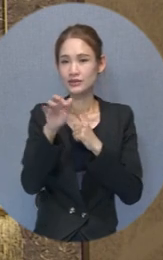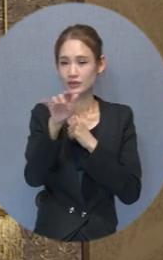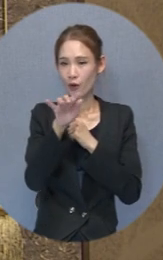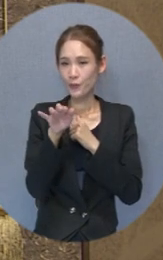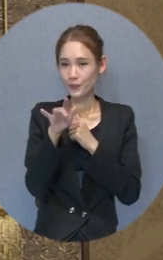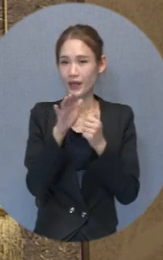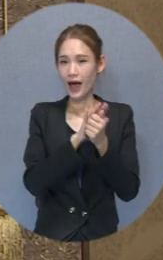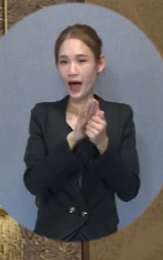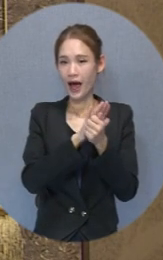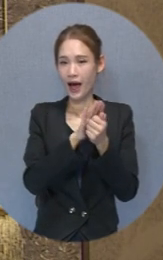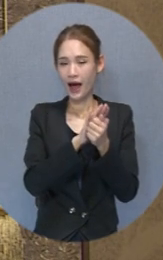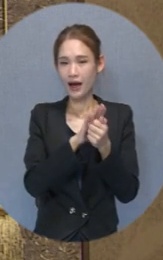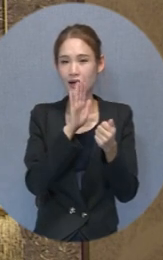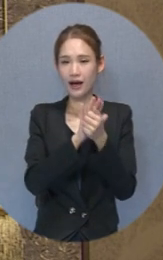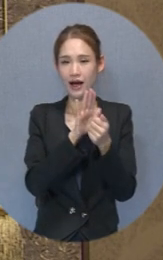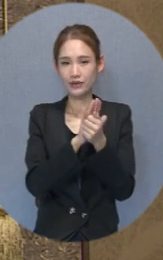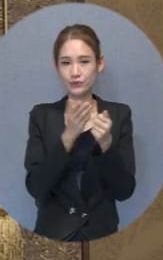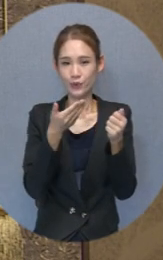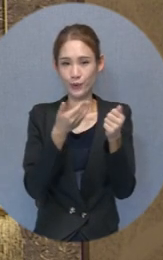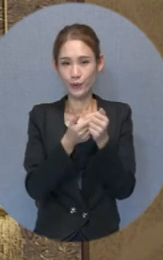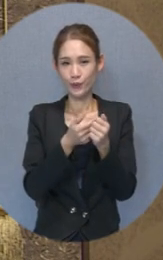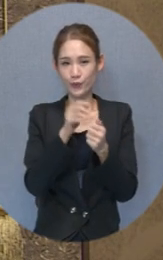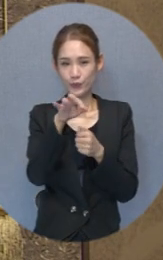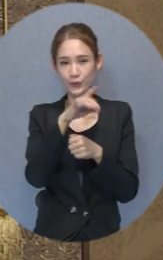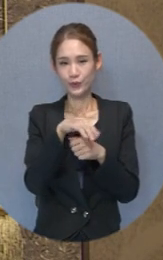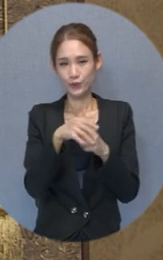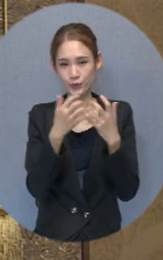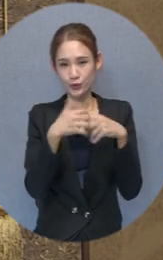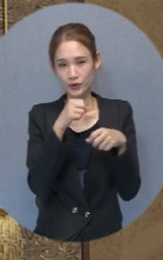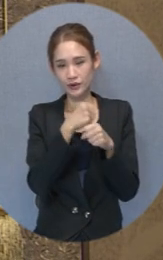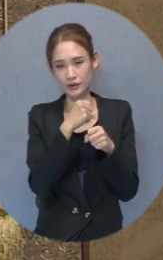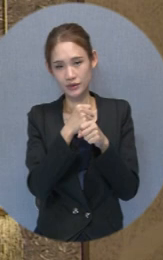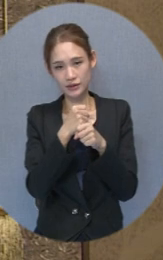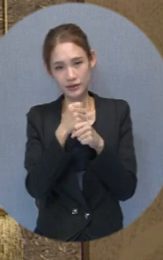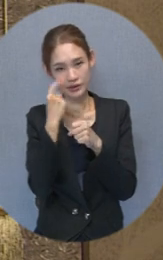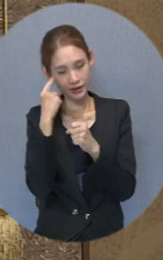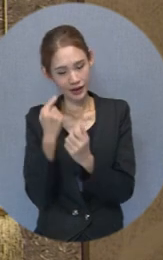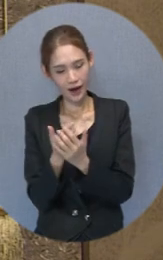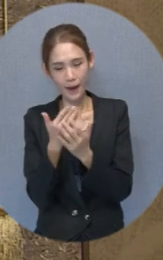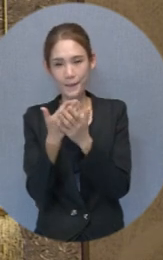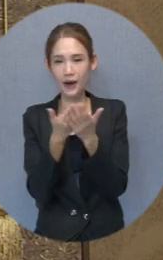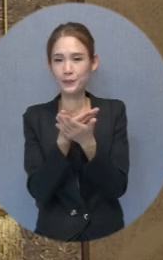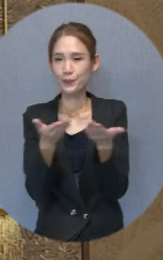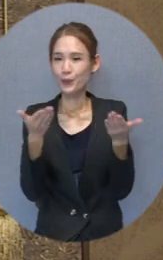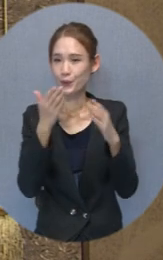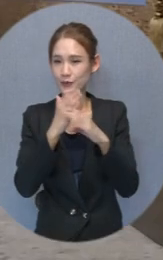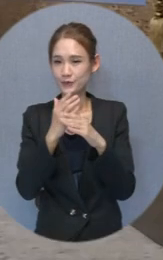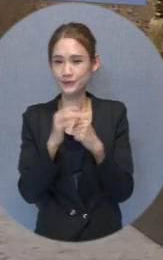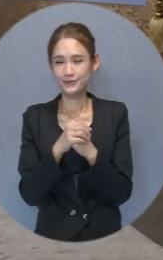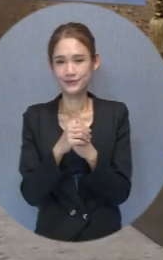점자 학습을 도와주는 점자 촉각 놀이 교구제를 개발, 보급하고 있습니다.